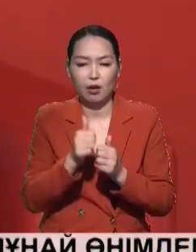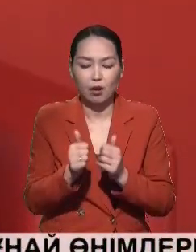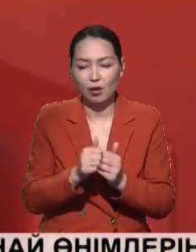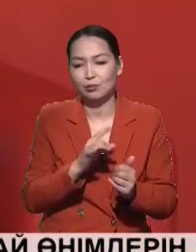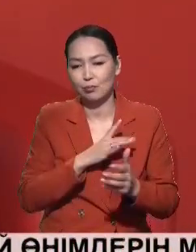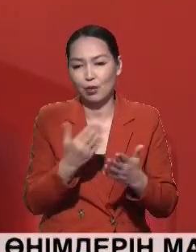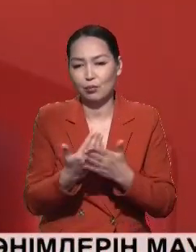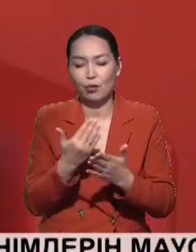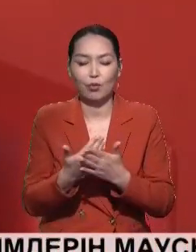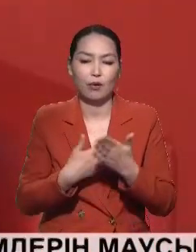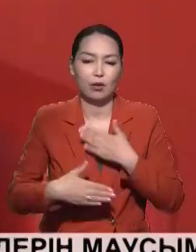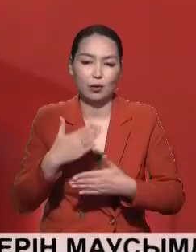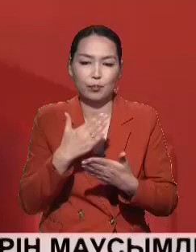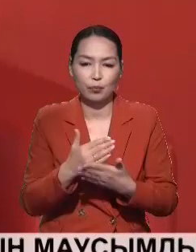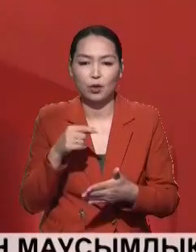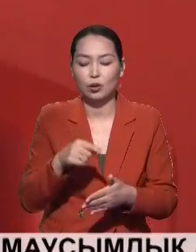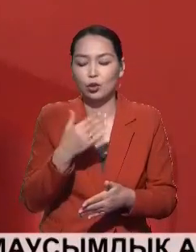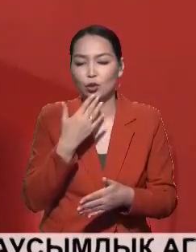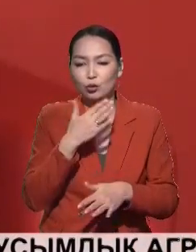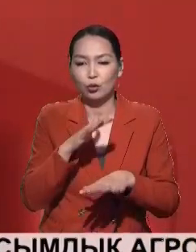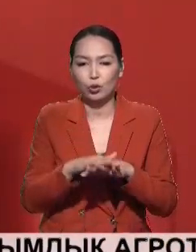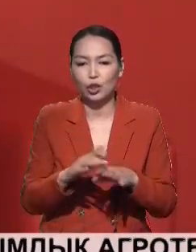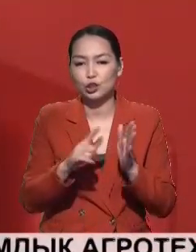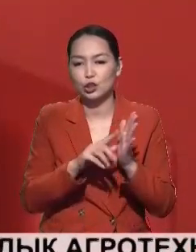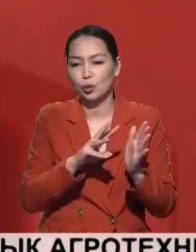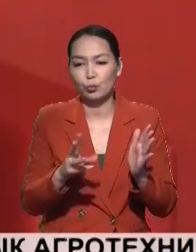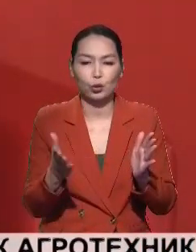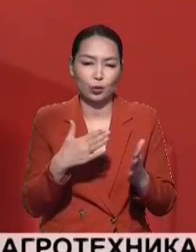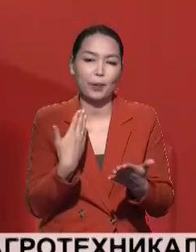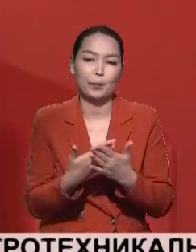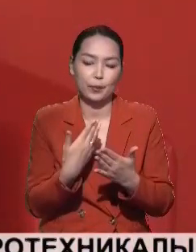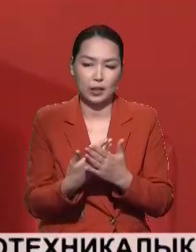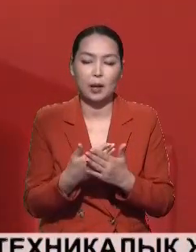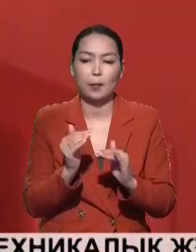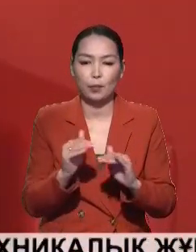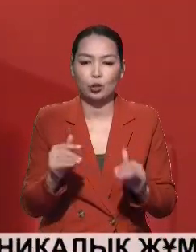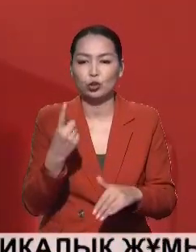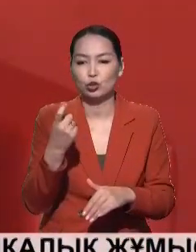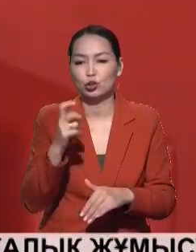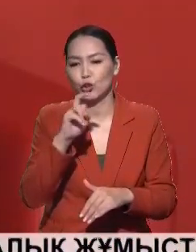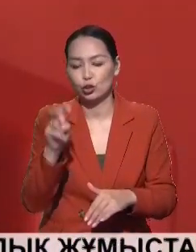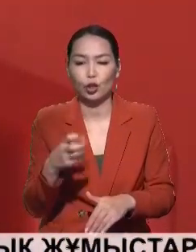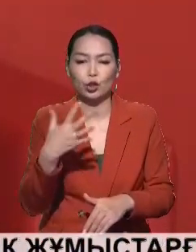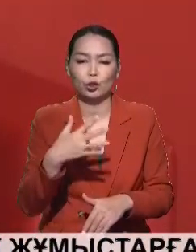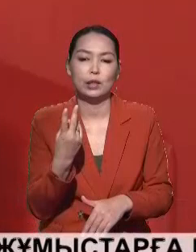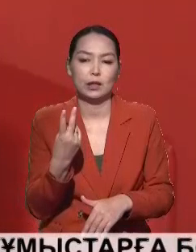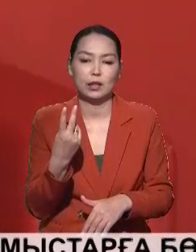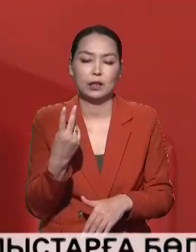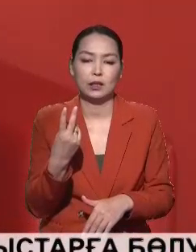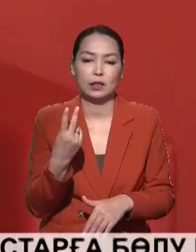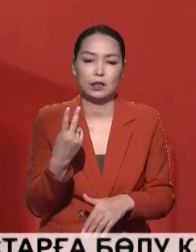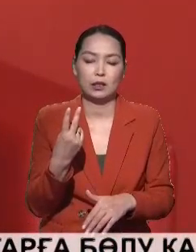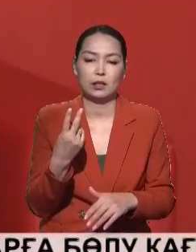Биыл ұлттық қордан 7 миллионға жуық балаға 100 доллар 52 центтан